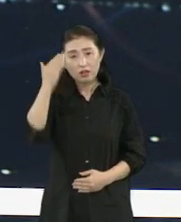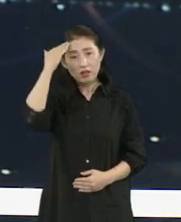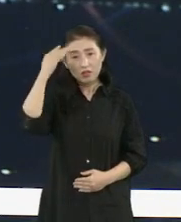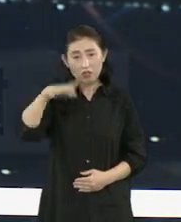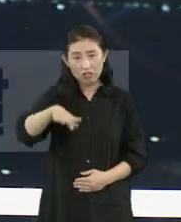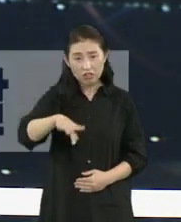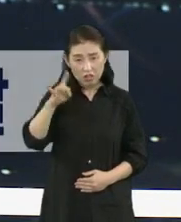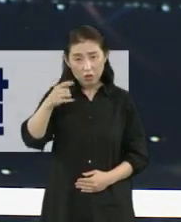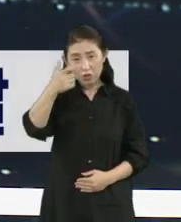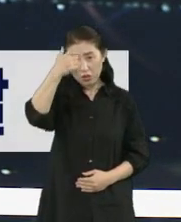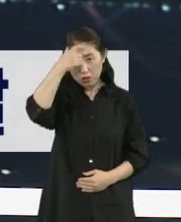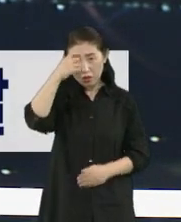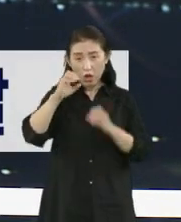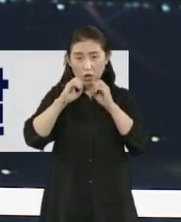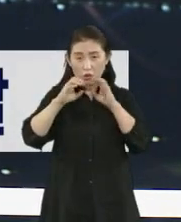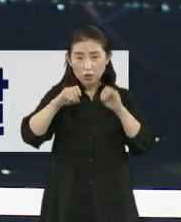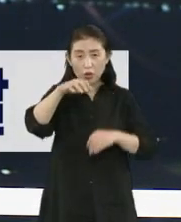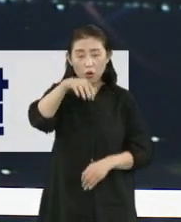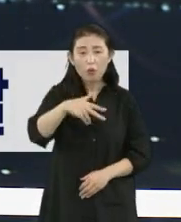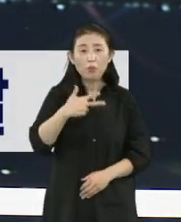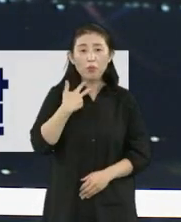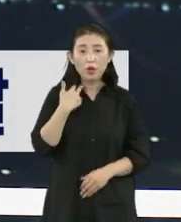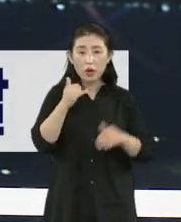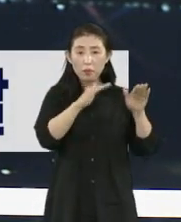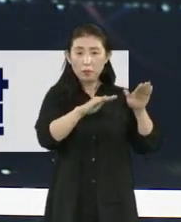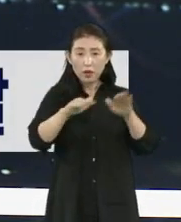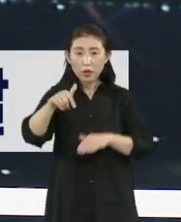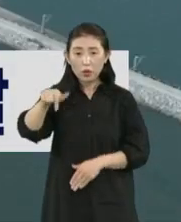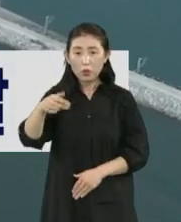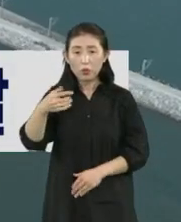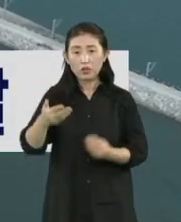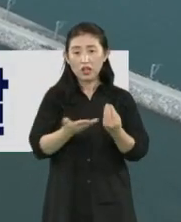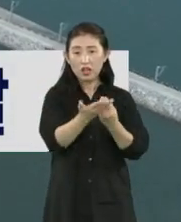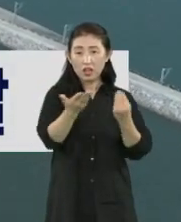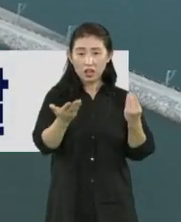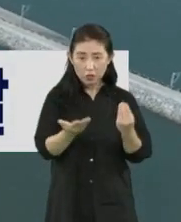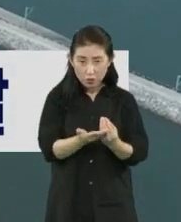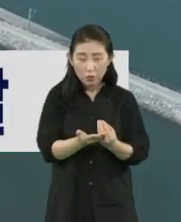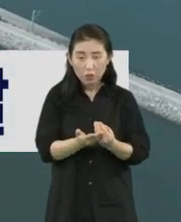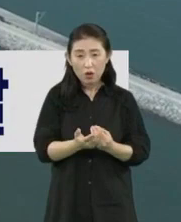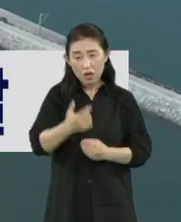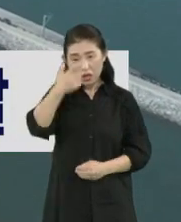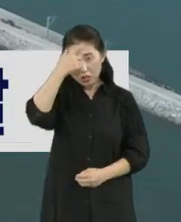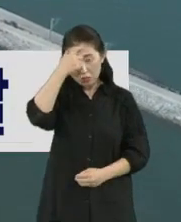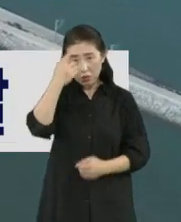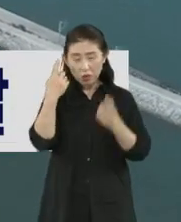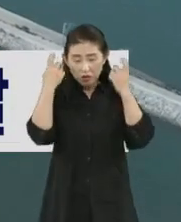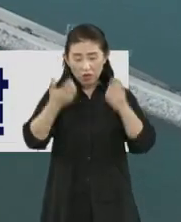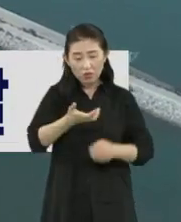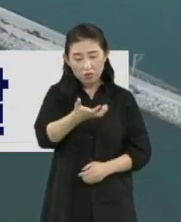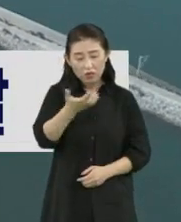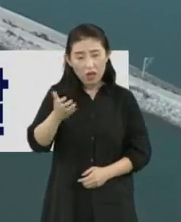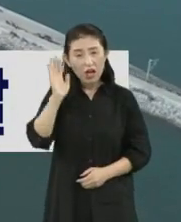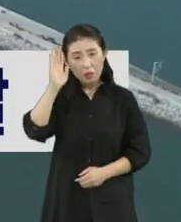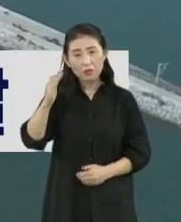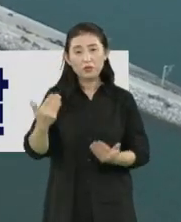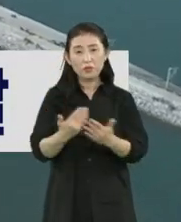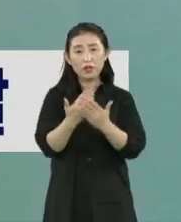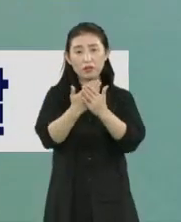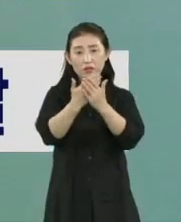국내 최초 개신교 선교지인 보령 앞바다 고대도가 기독교 순례 관광지로 개발됩니다.